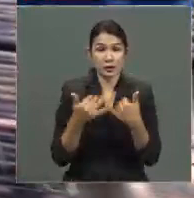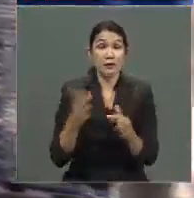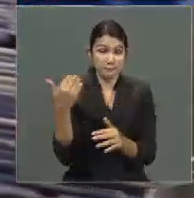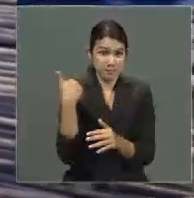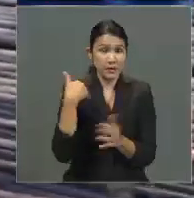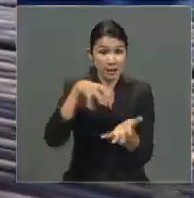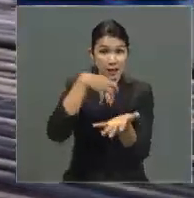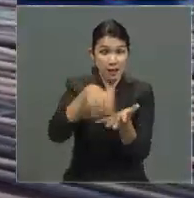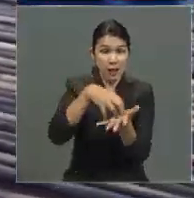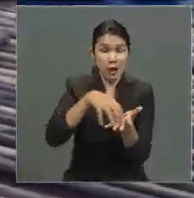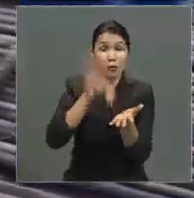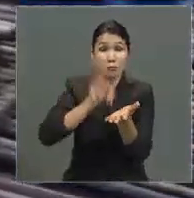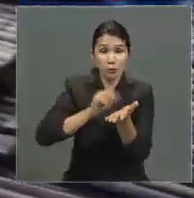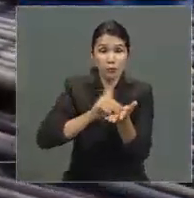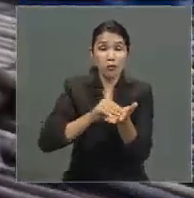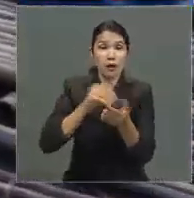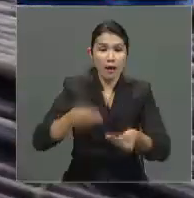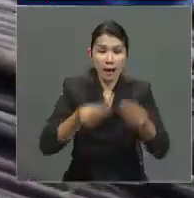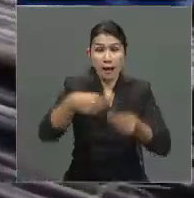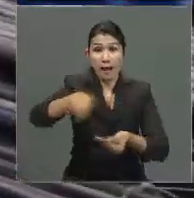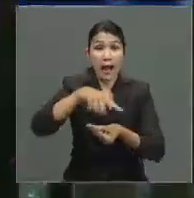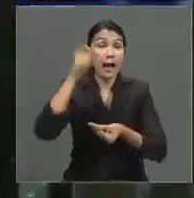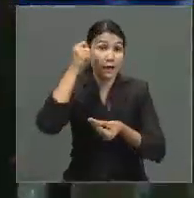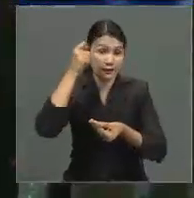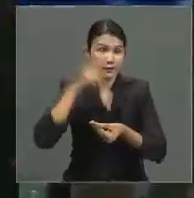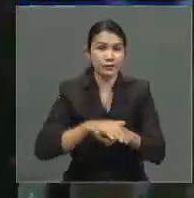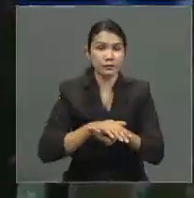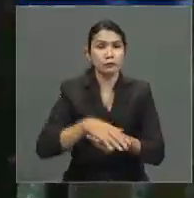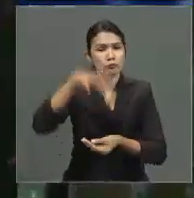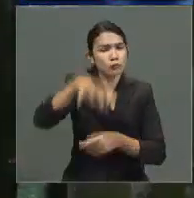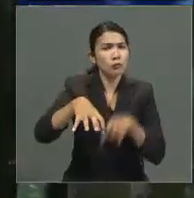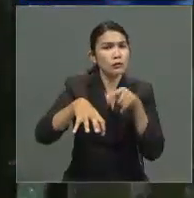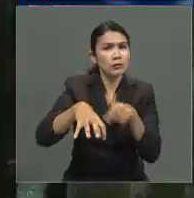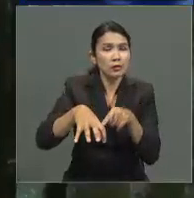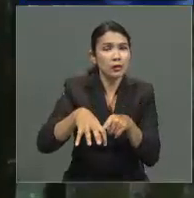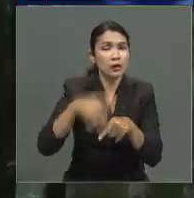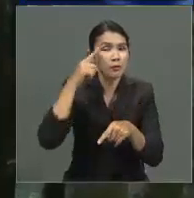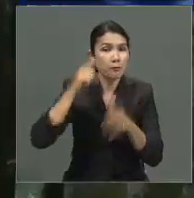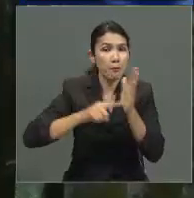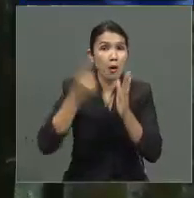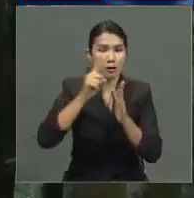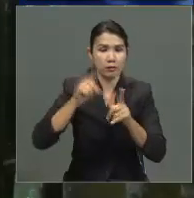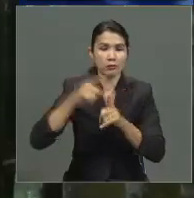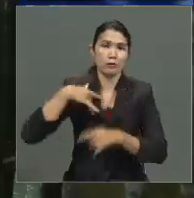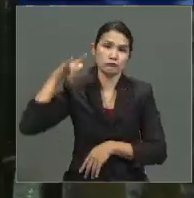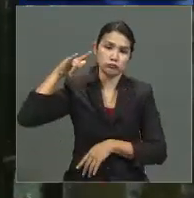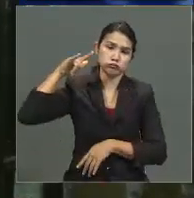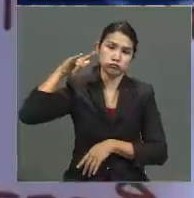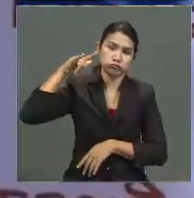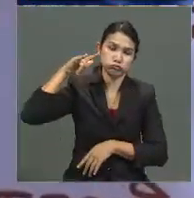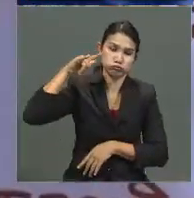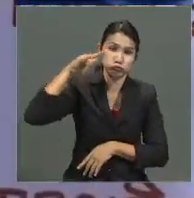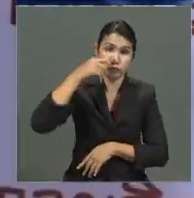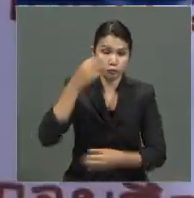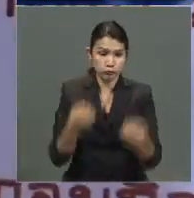ทำความรู้จักกับอุทยานแห่งชาติสันกาลาคิรีนะคะอุทยานแห่งนี้เนี่ยเกิดขึ้นจากการบินสำรวจสภาพพื้นที่